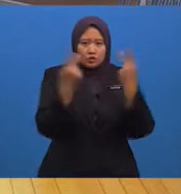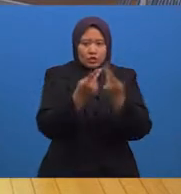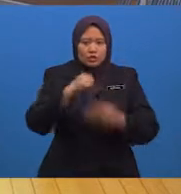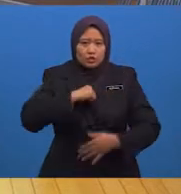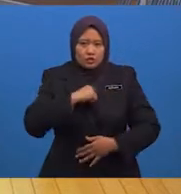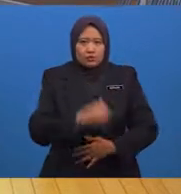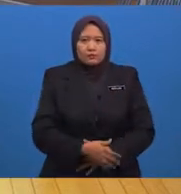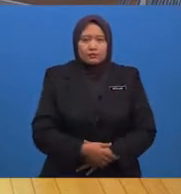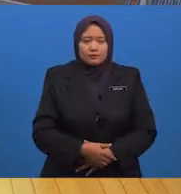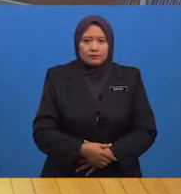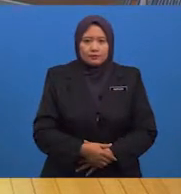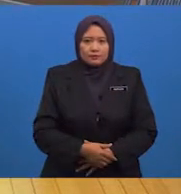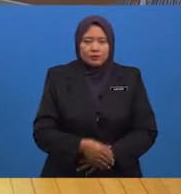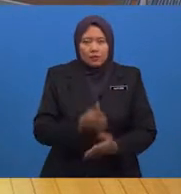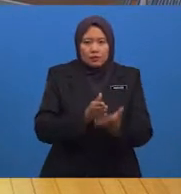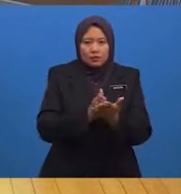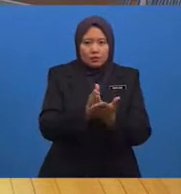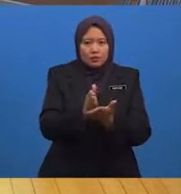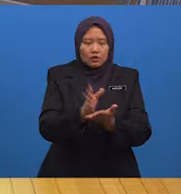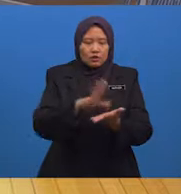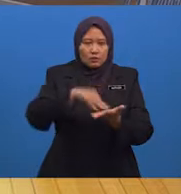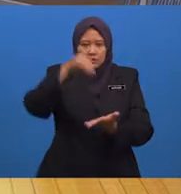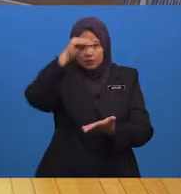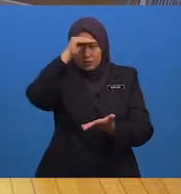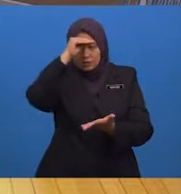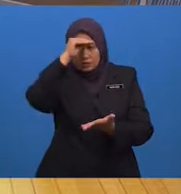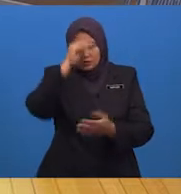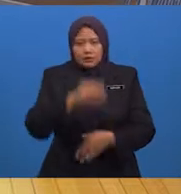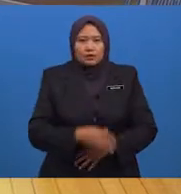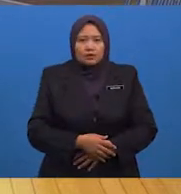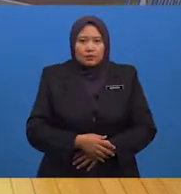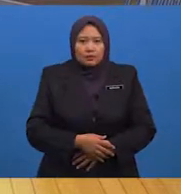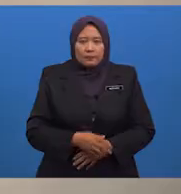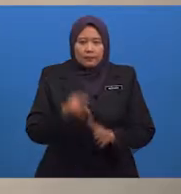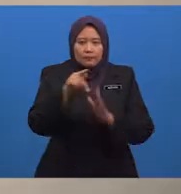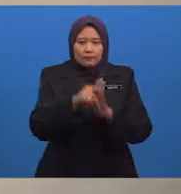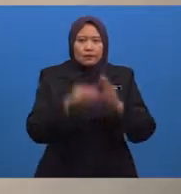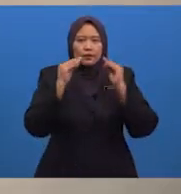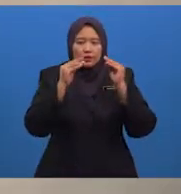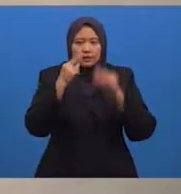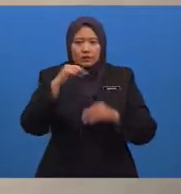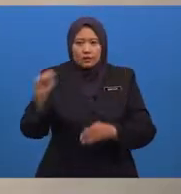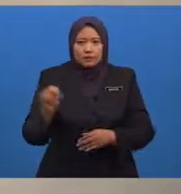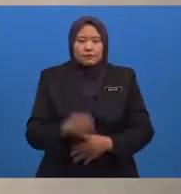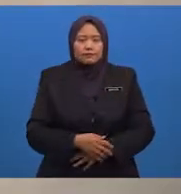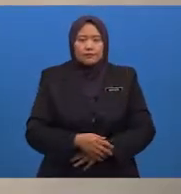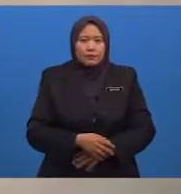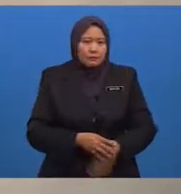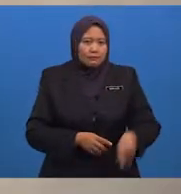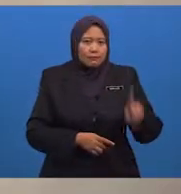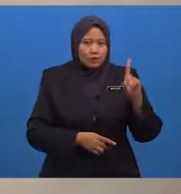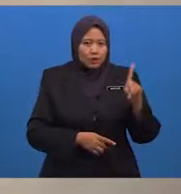Seterusnya, kita akan mempelajari pengajaran bagi drama hadiah ini. Yang